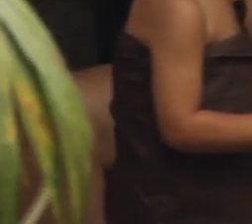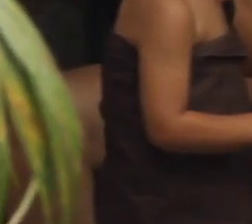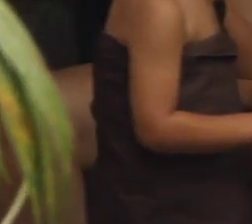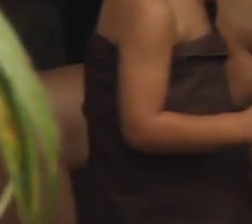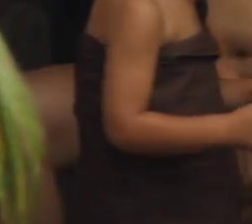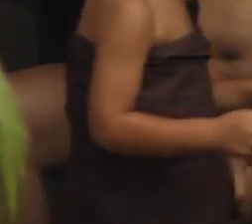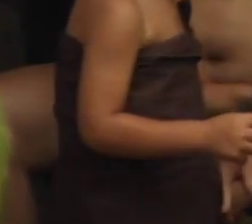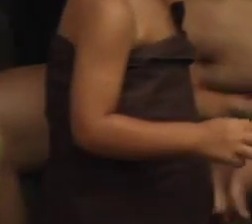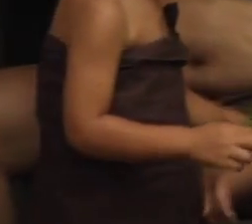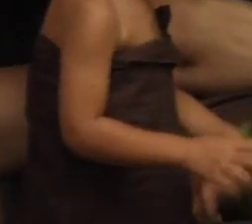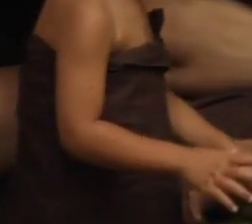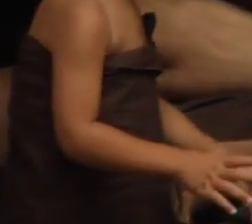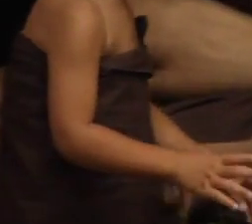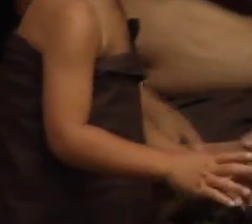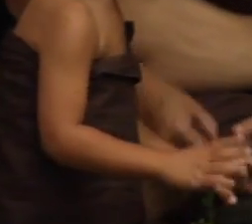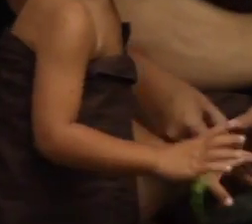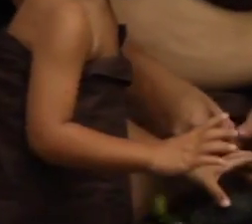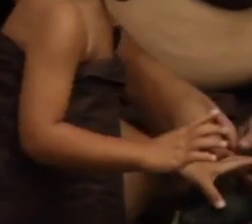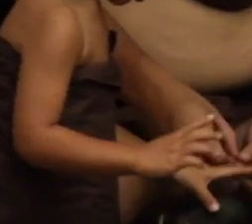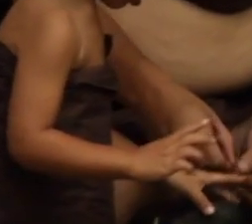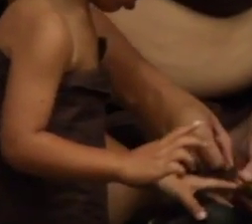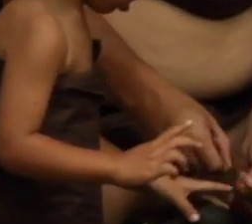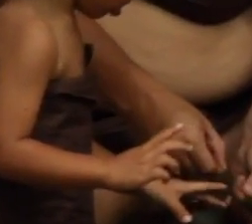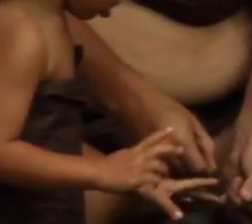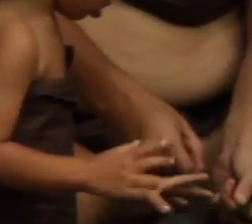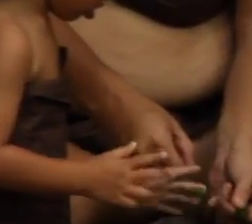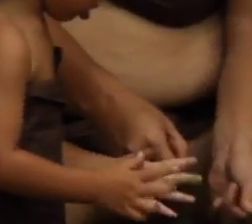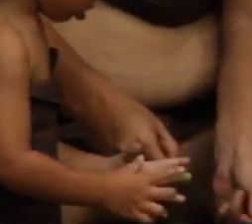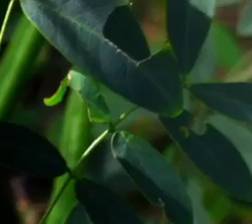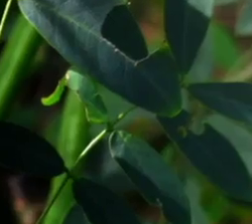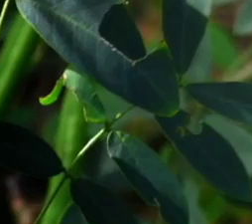Ihagun siha gwini na amot sa 5